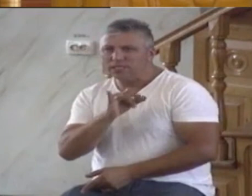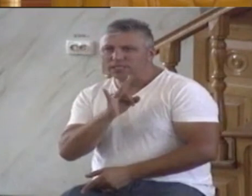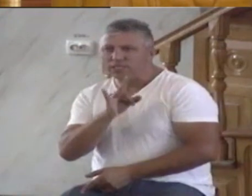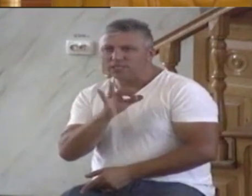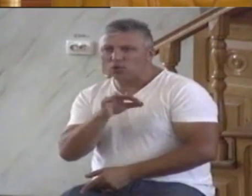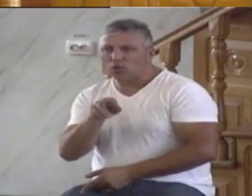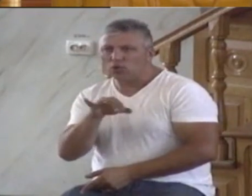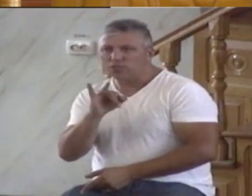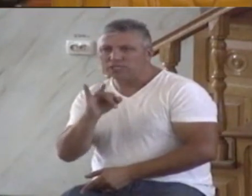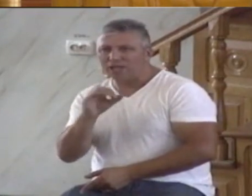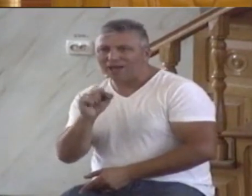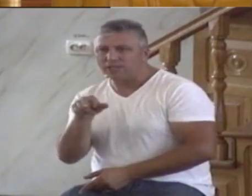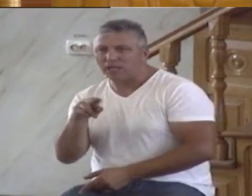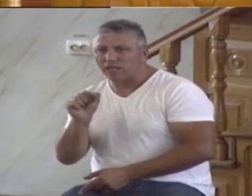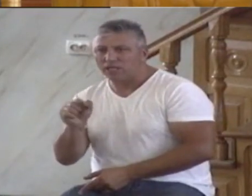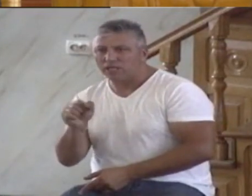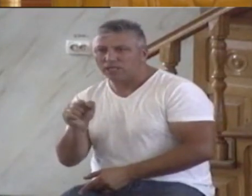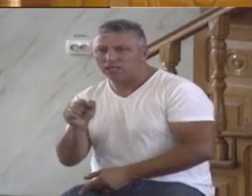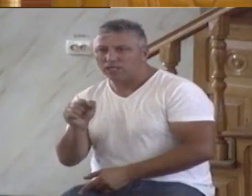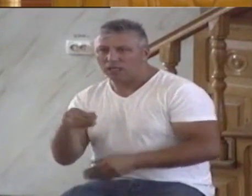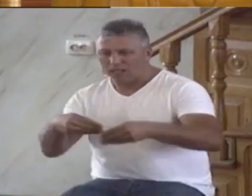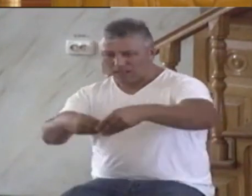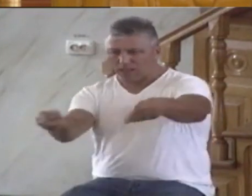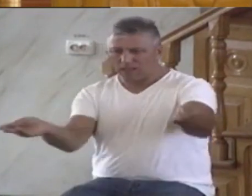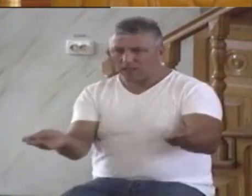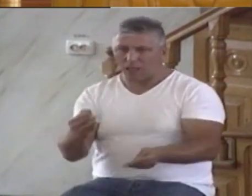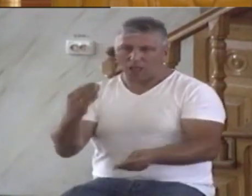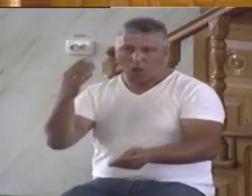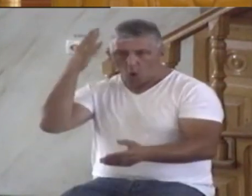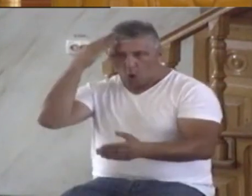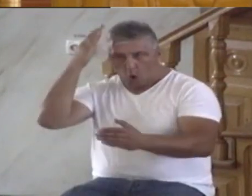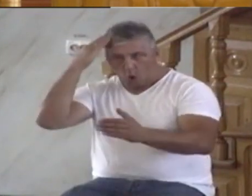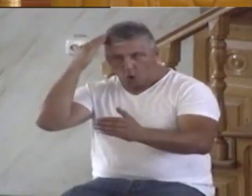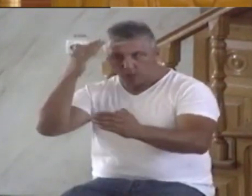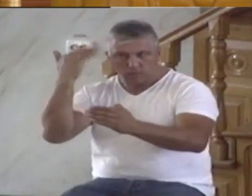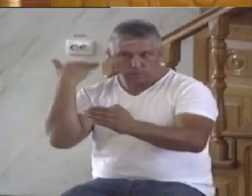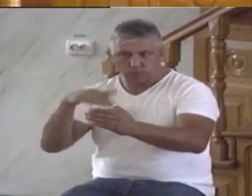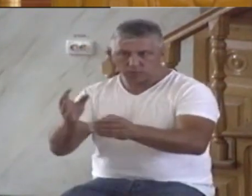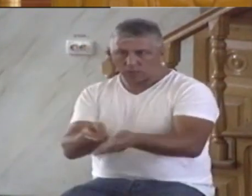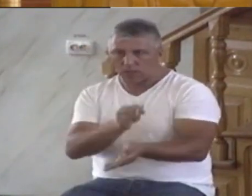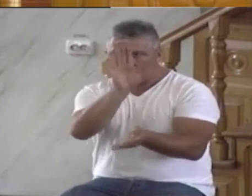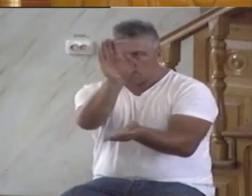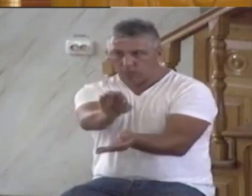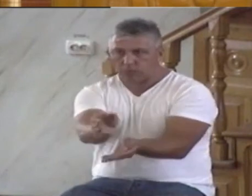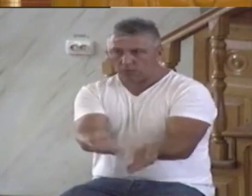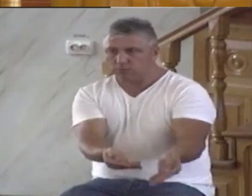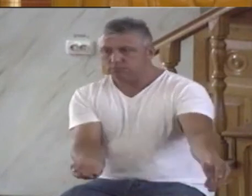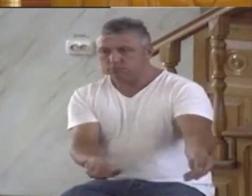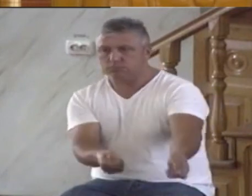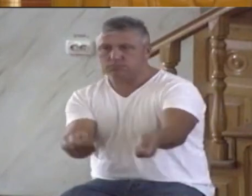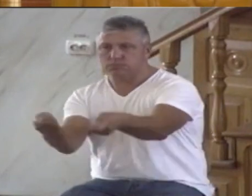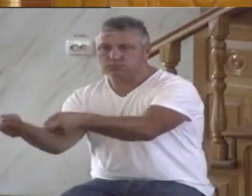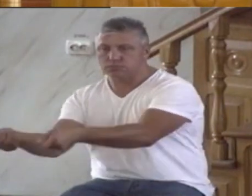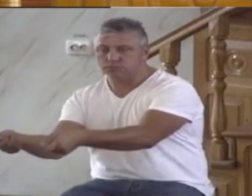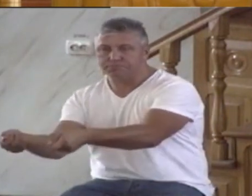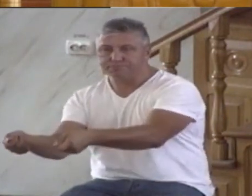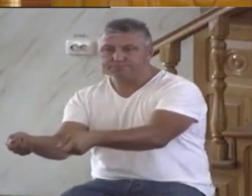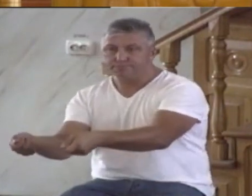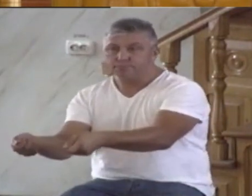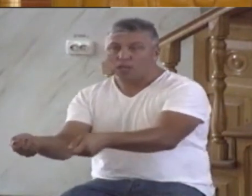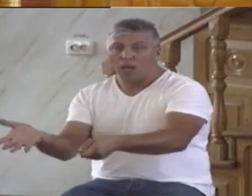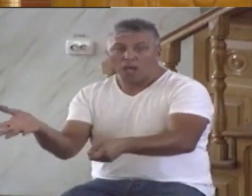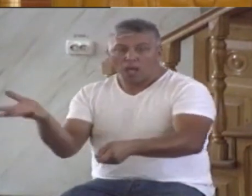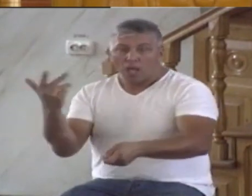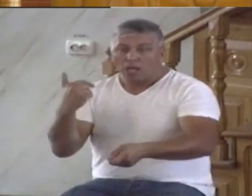уже точно знал, что это тот, в которого он верил. В тот момент, когда после